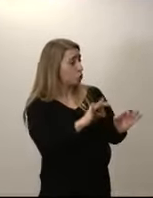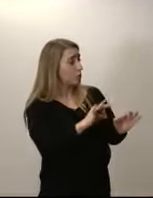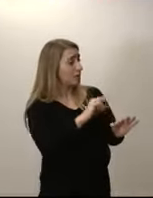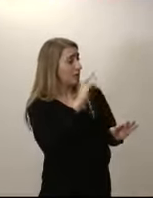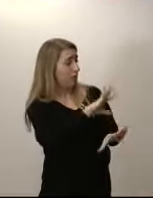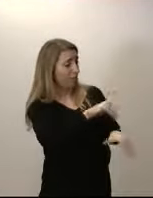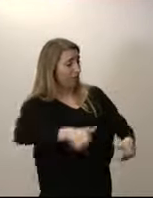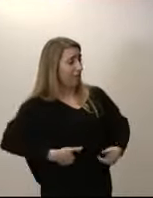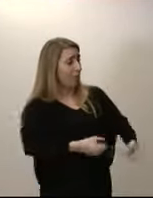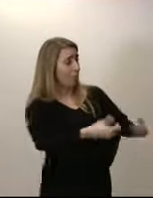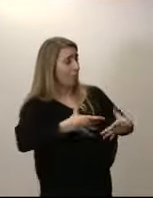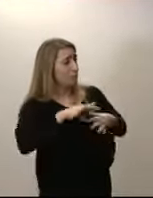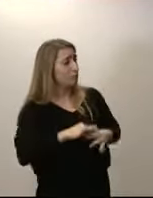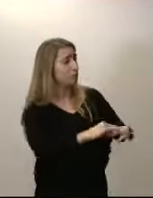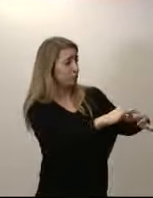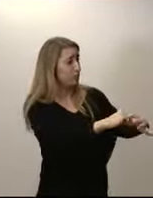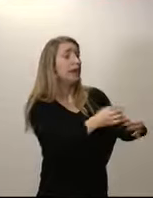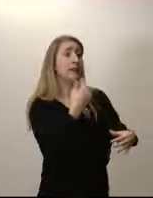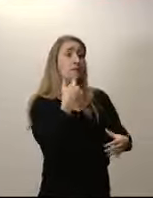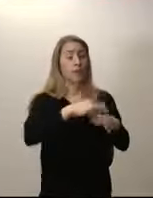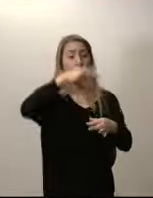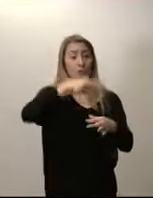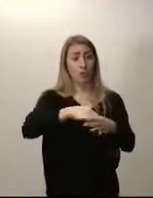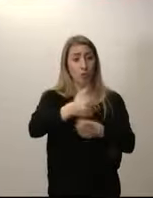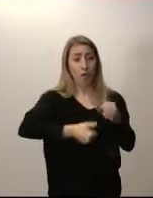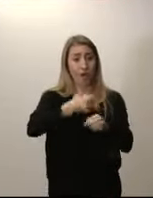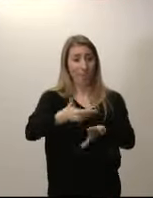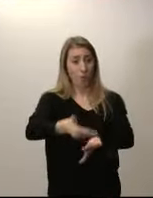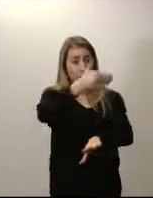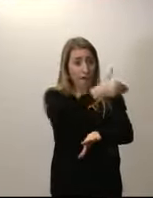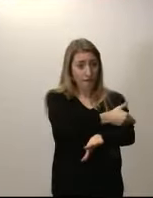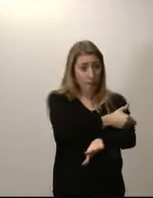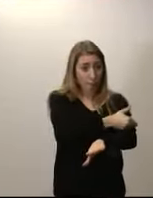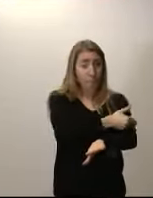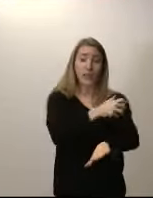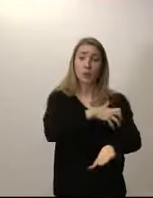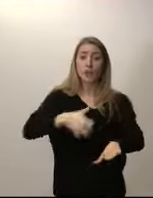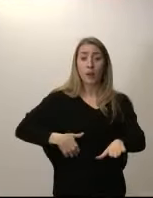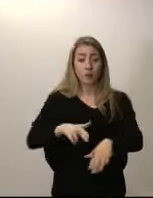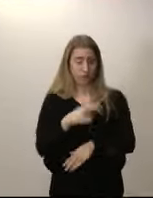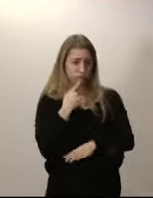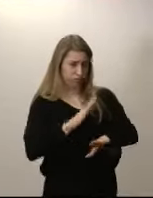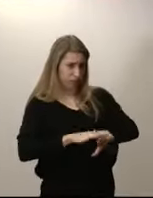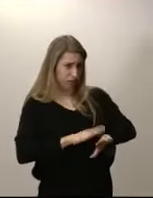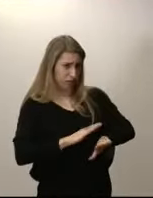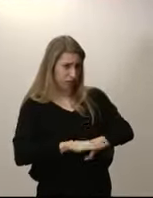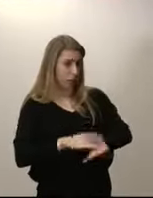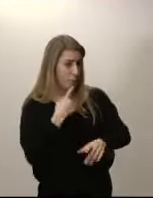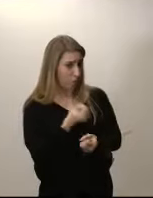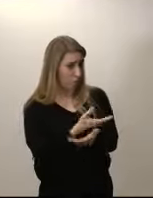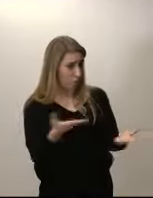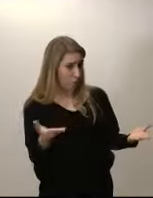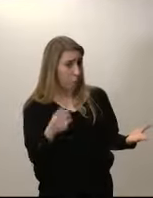Effectivement, celui de dire un an avant les élections que la municipalité. Mais moi, je proposerais ça, je l'ai dit ouvertement, parce que